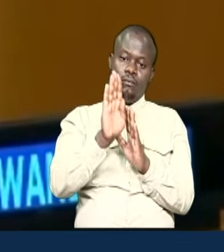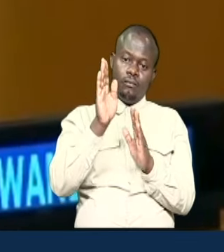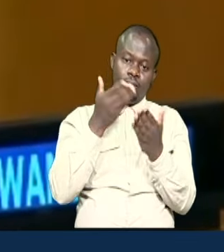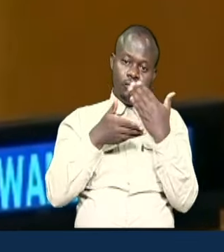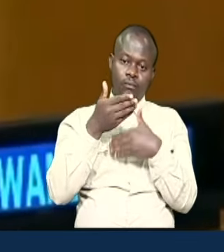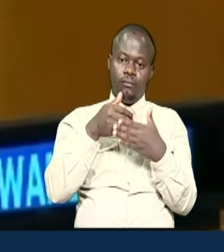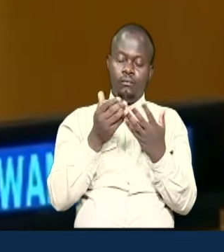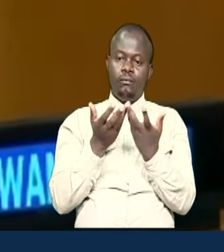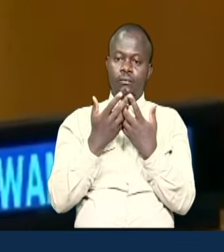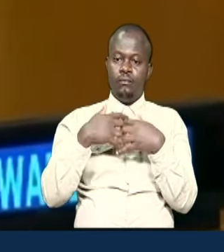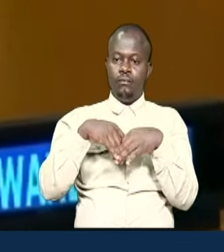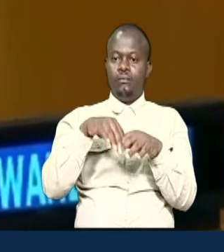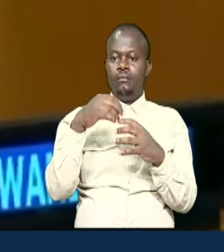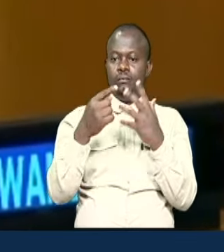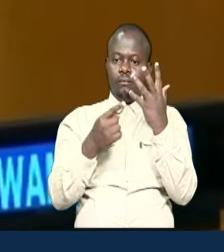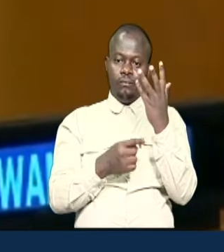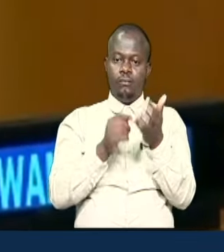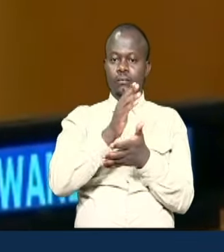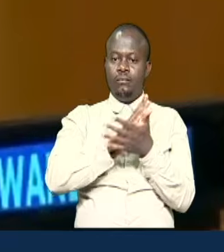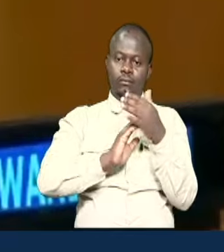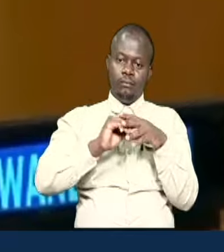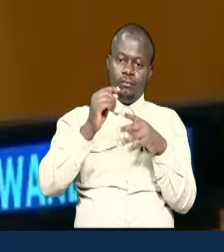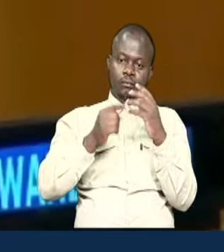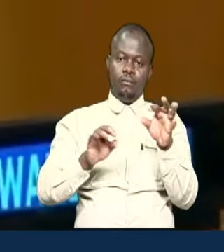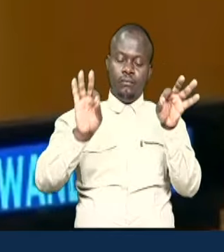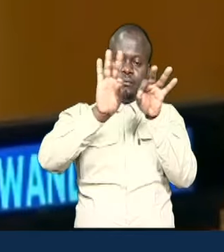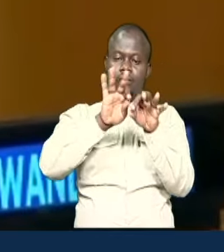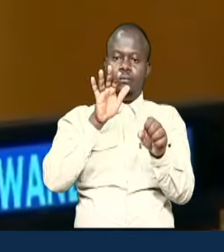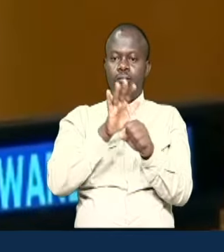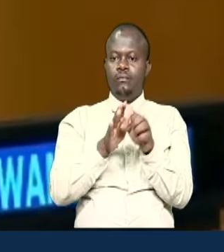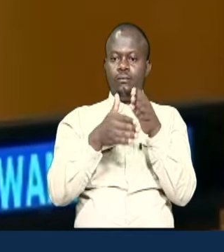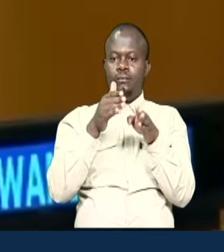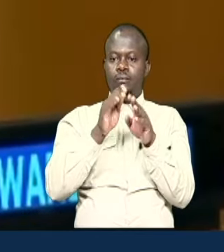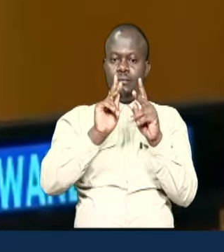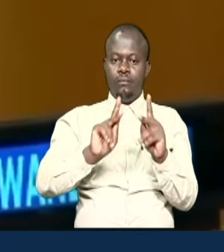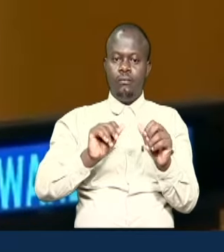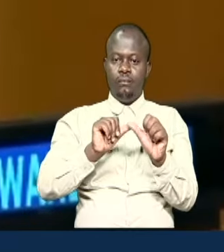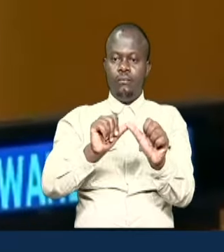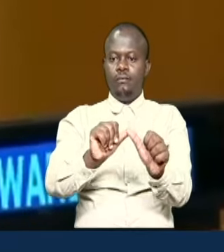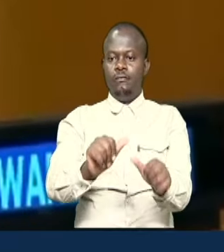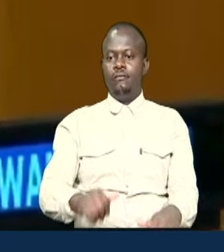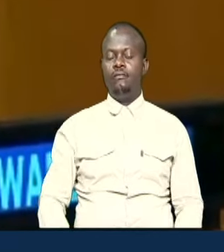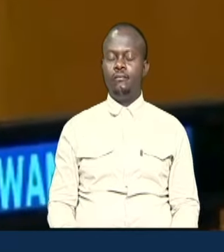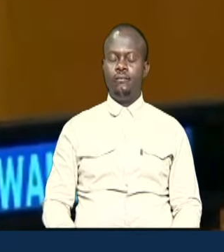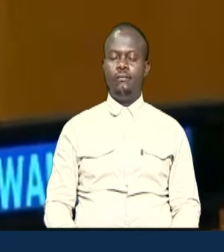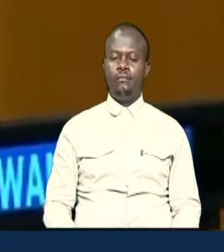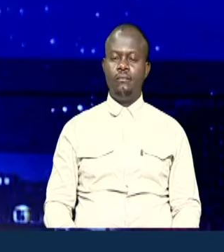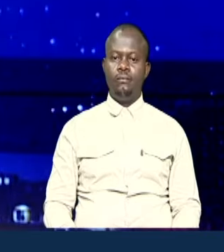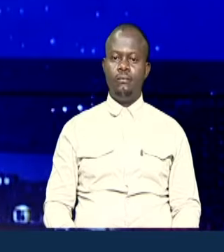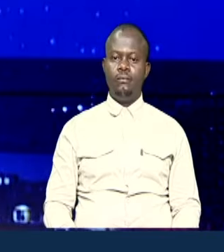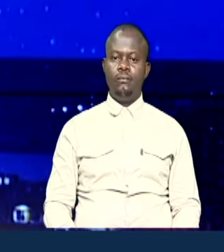ibiganiro n'ubwiyunge. Ibi ni bimwe mu bintu by'ingenzi cyane byubaka amahoro arambye.